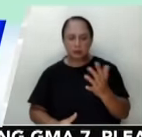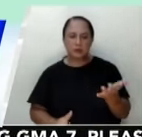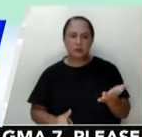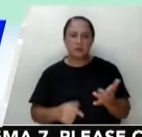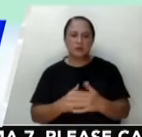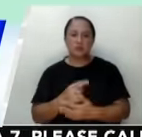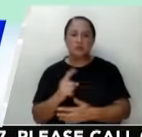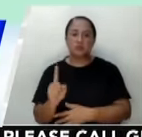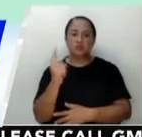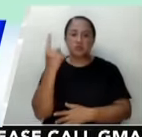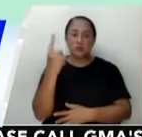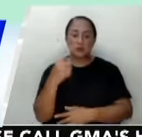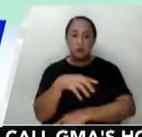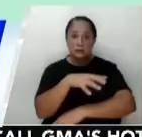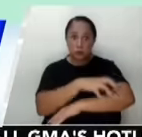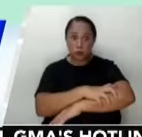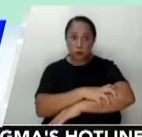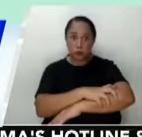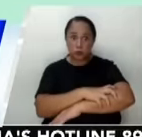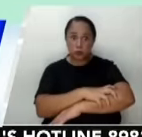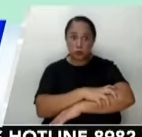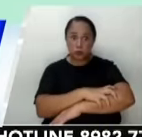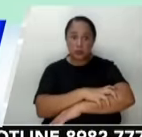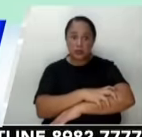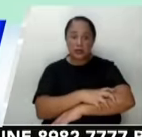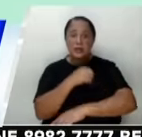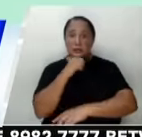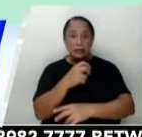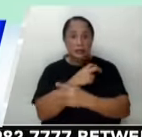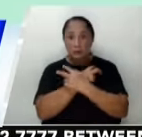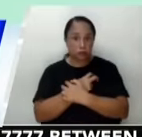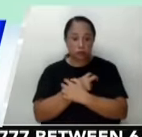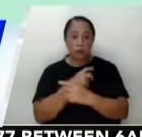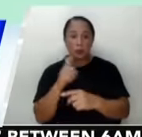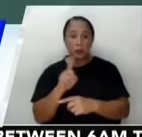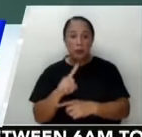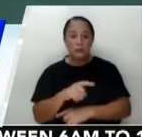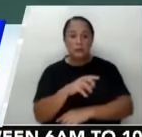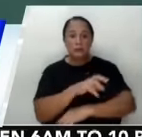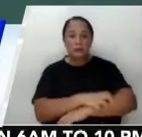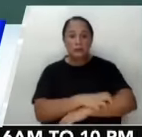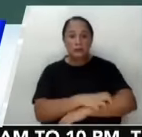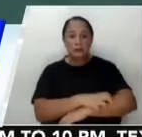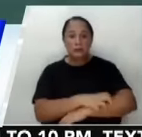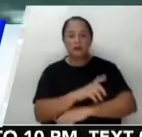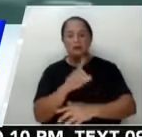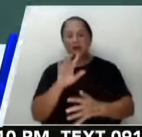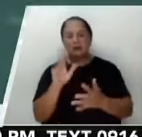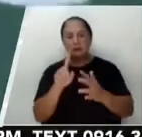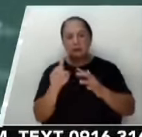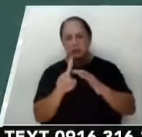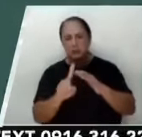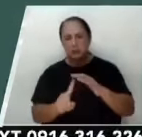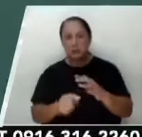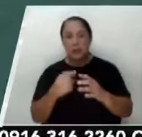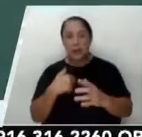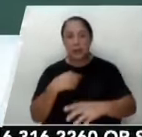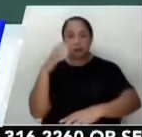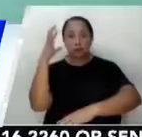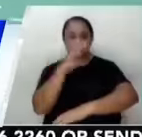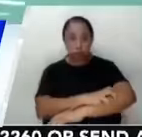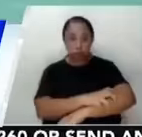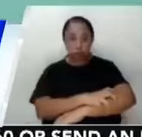sa jellyfish sting is not the sting itself, kundi yung pagkalunod. Kung nasa labay ka, dapat daw